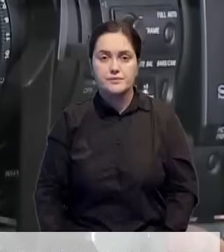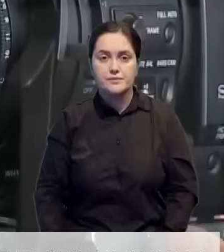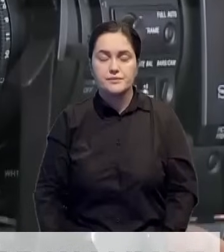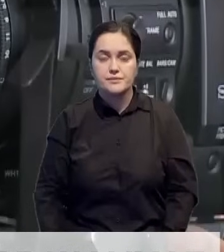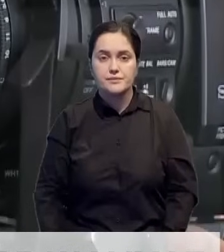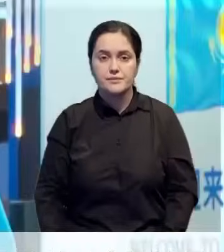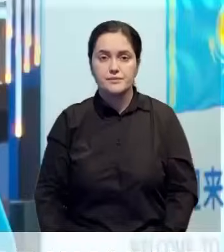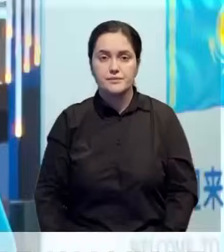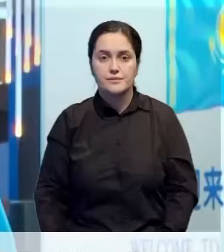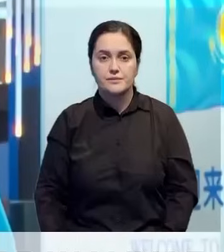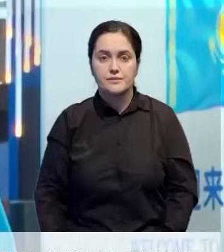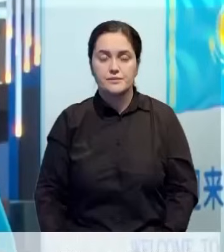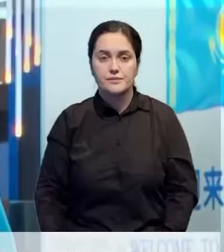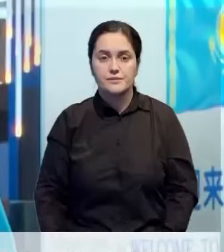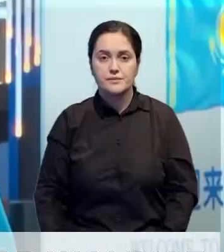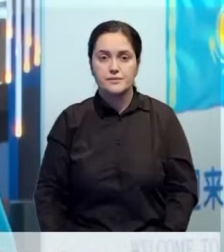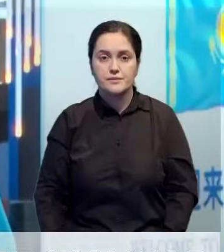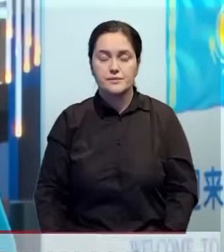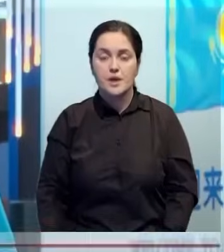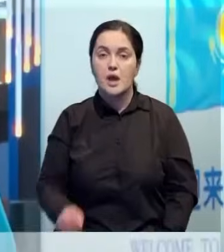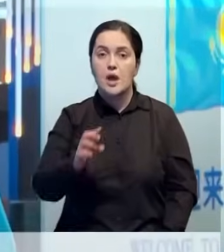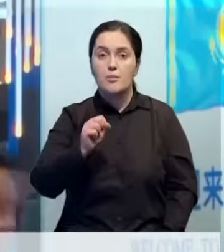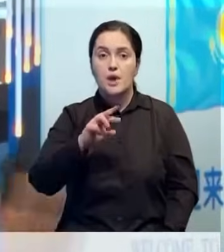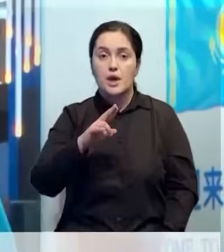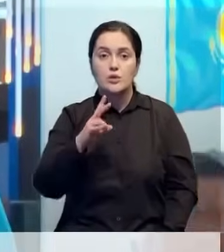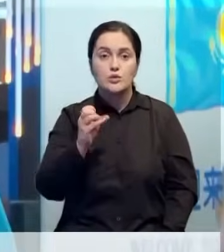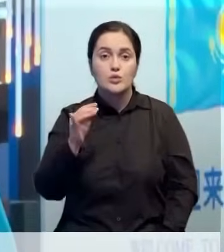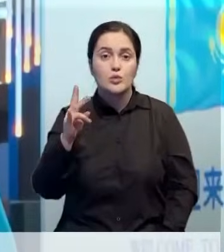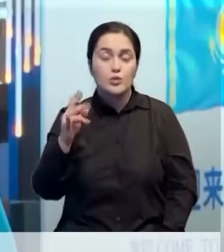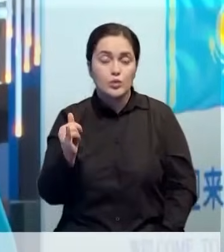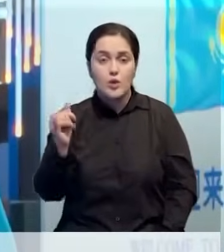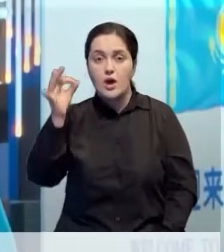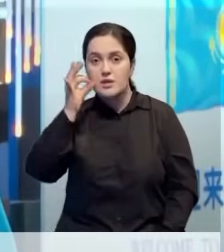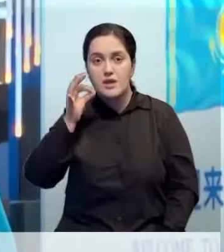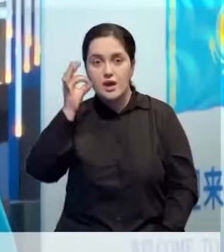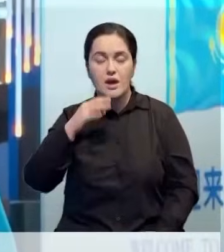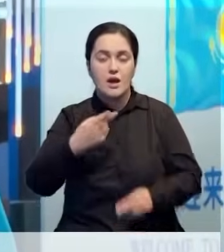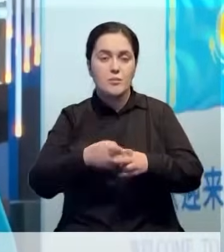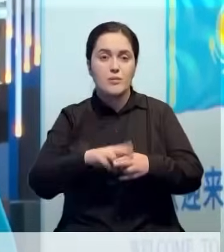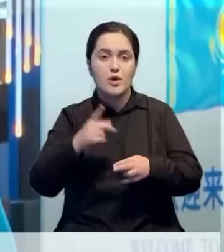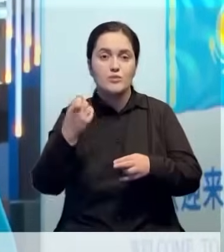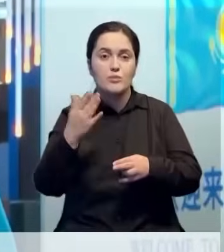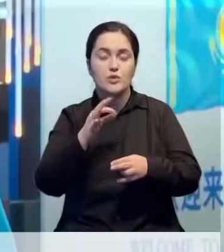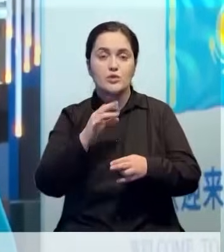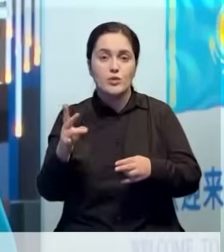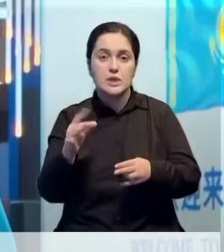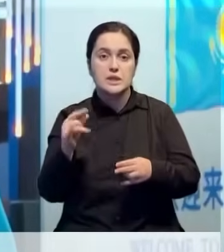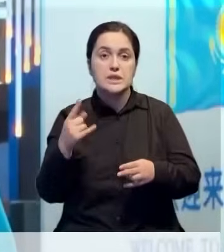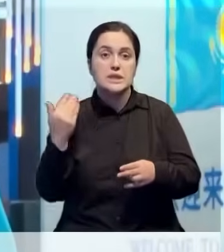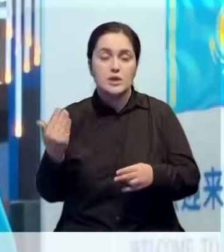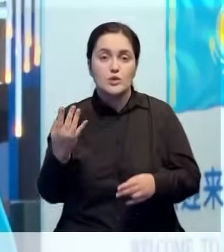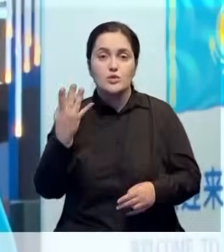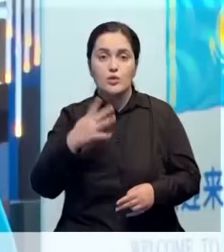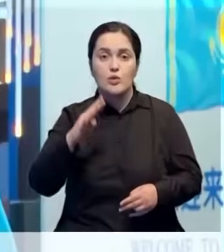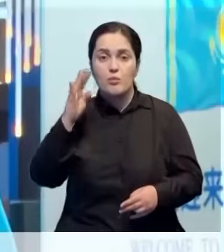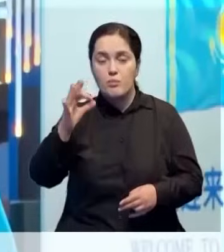На сегодняшний день кондитерская фабрика Баян-Сулу производит более 50 тысяч тонн продукции в год. Из них около